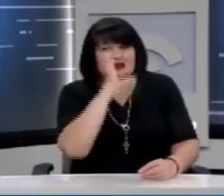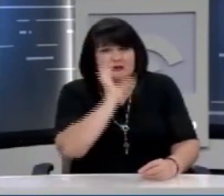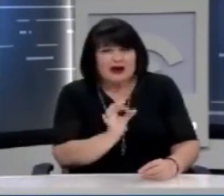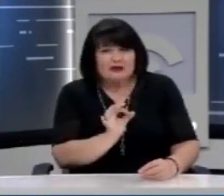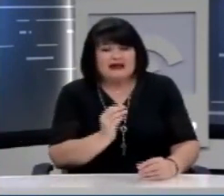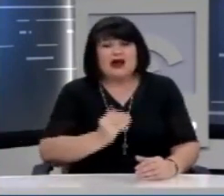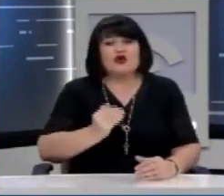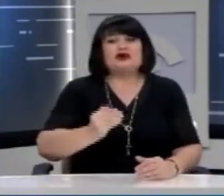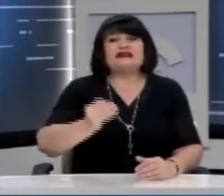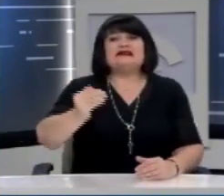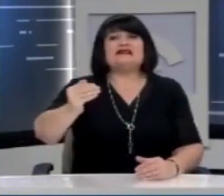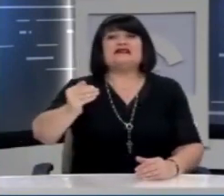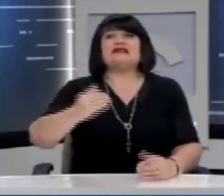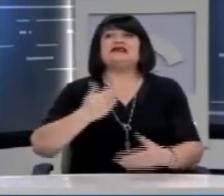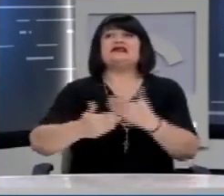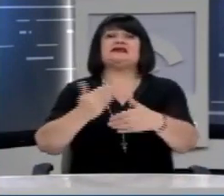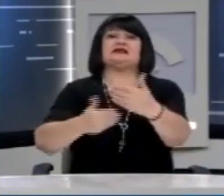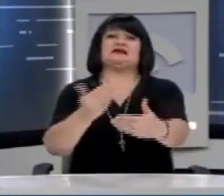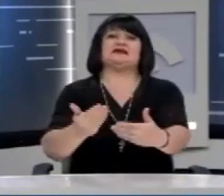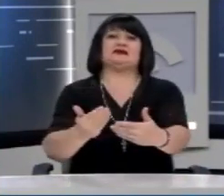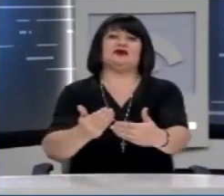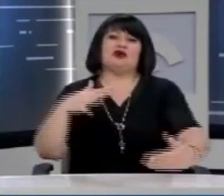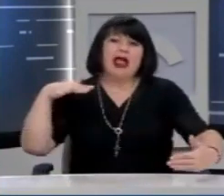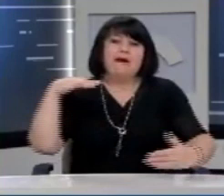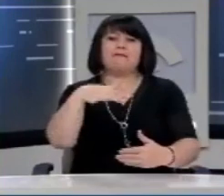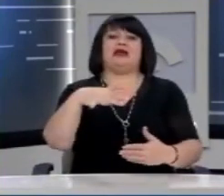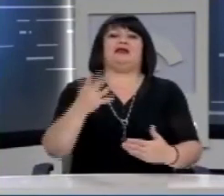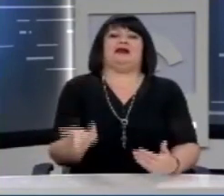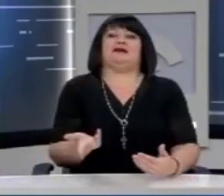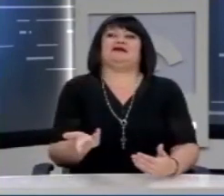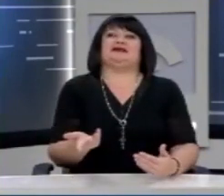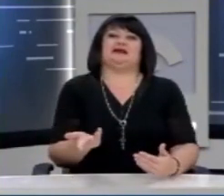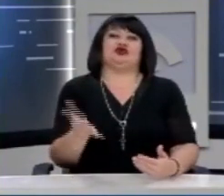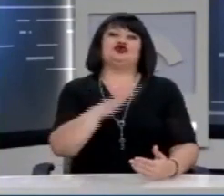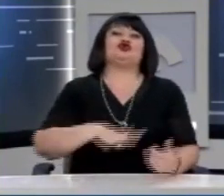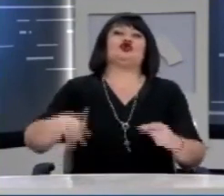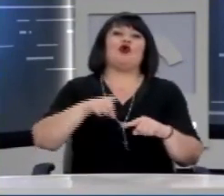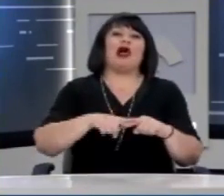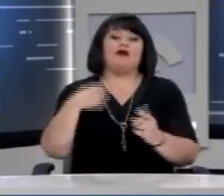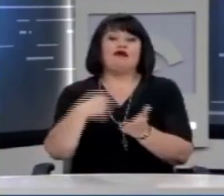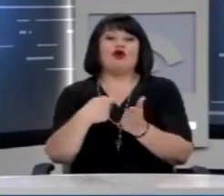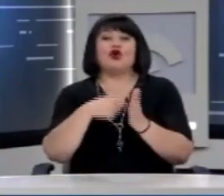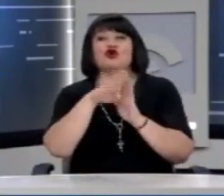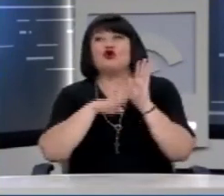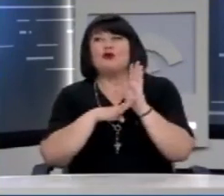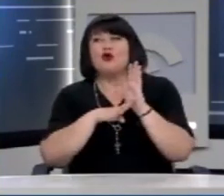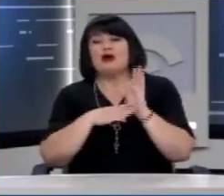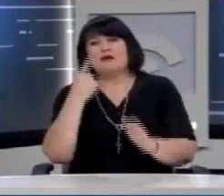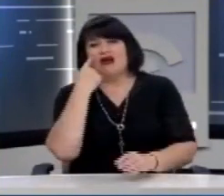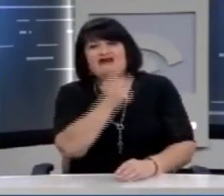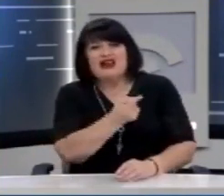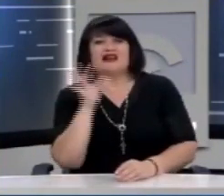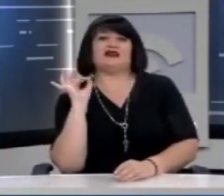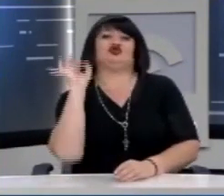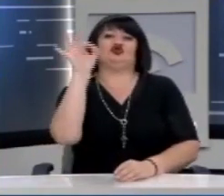θα κλιμακωθεί η επίθεση σε βάρος του λαού μας. Το φορολογικό σας πρόγραμμα φωνάζει για τους